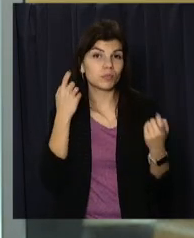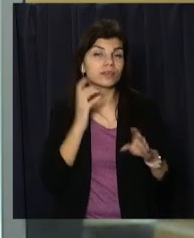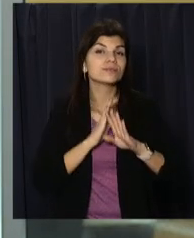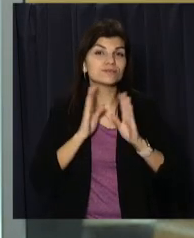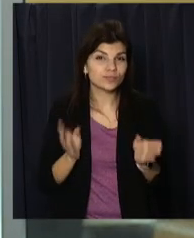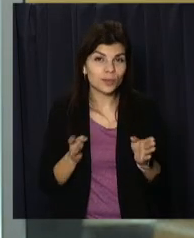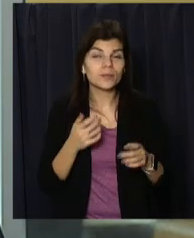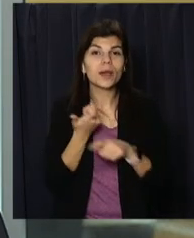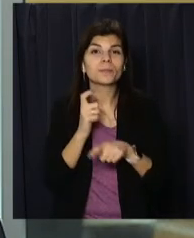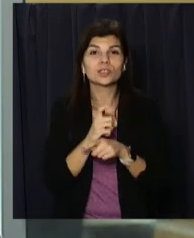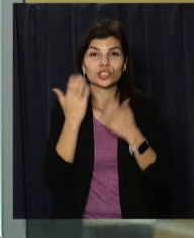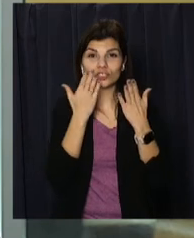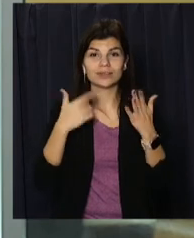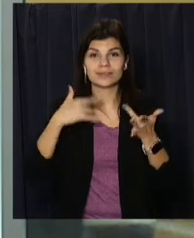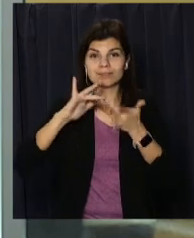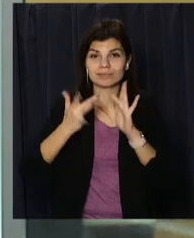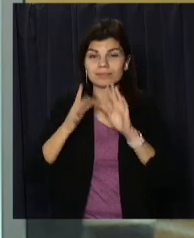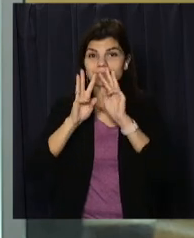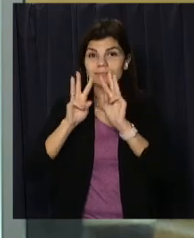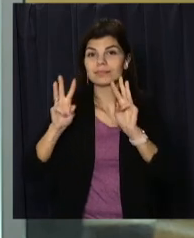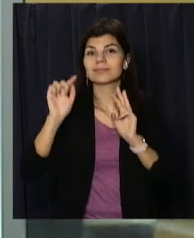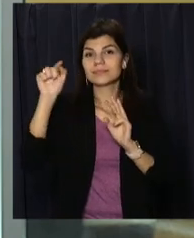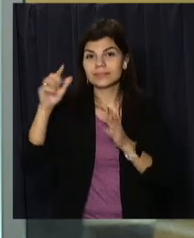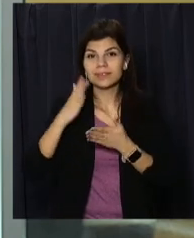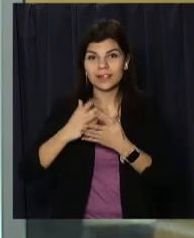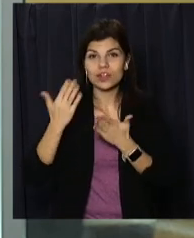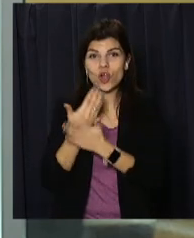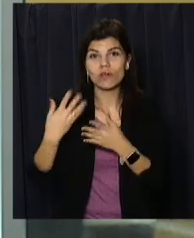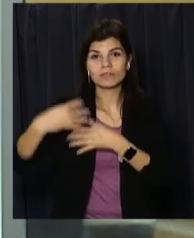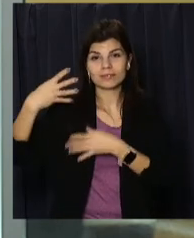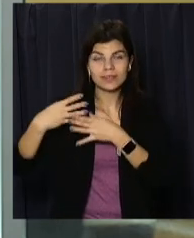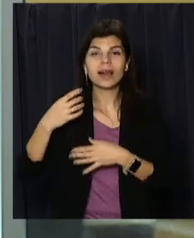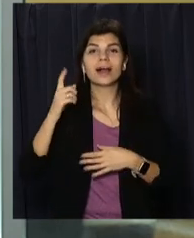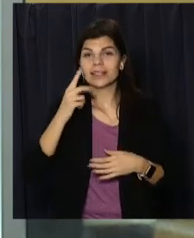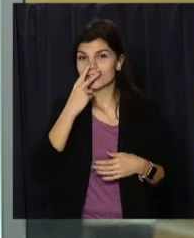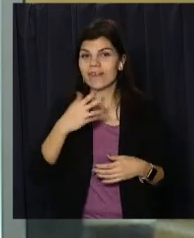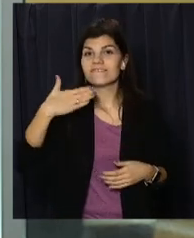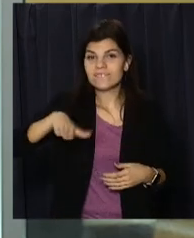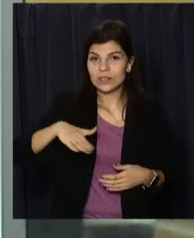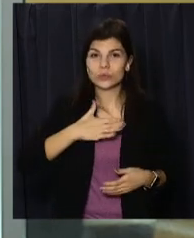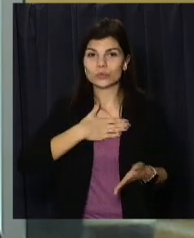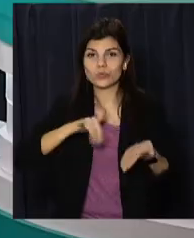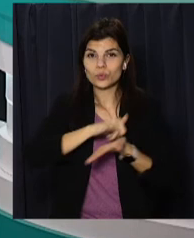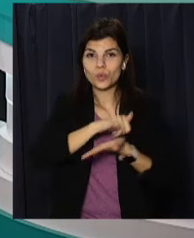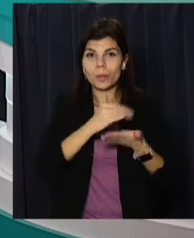цю годину. Більше новин читайте на нашому сайті opentv.media. Сюжети переглядайте